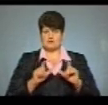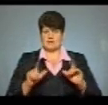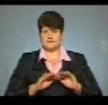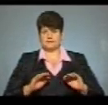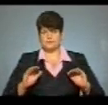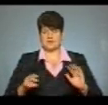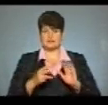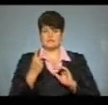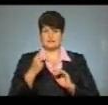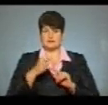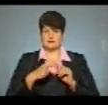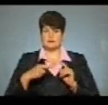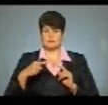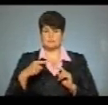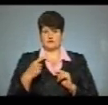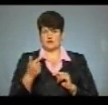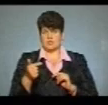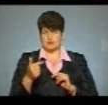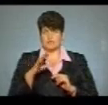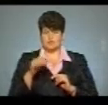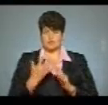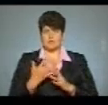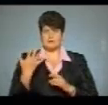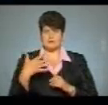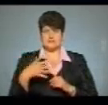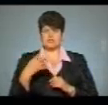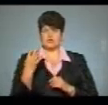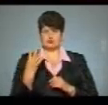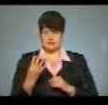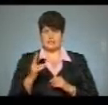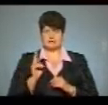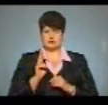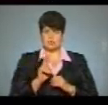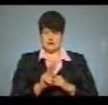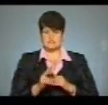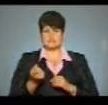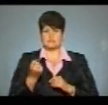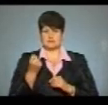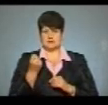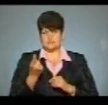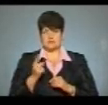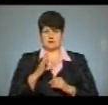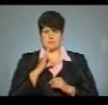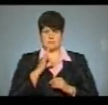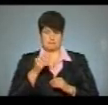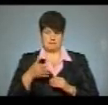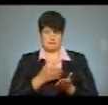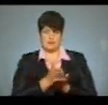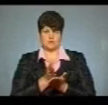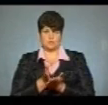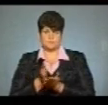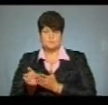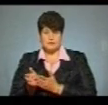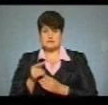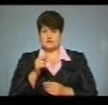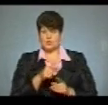2,5 гривні. Всього курсує 54 тролейбуси 11 маршрутами, повідомив директор комунального підприємства «Тернопільелектротранс» Андрій Мастюх. За